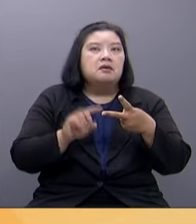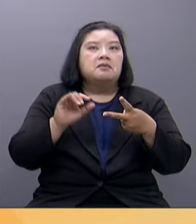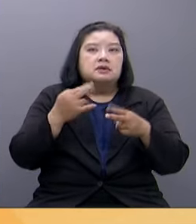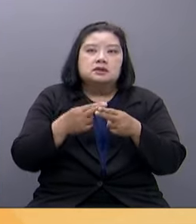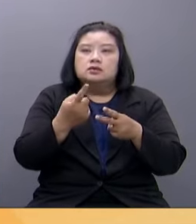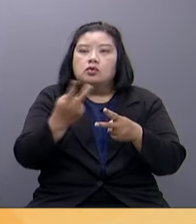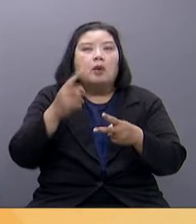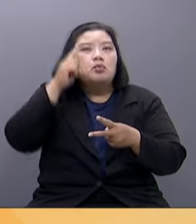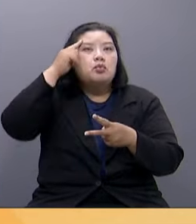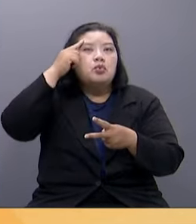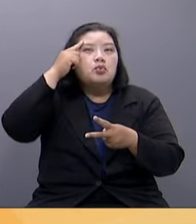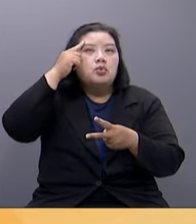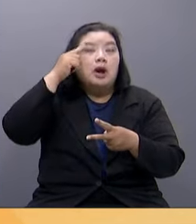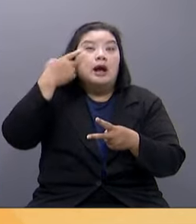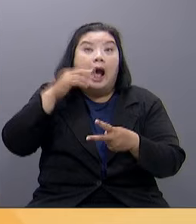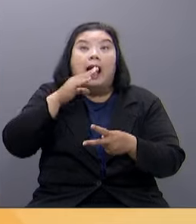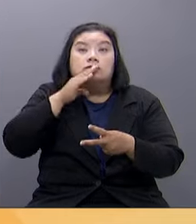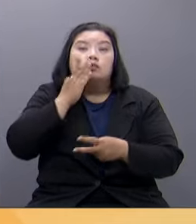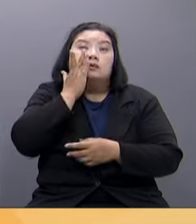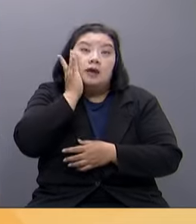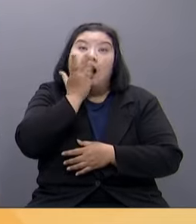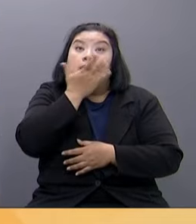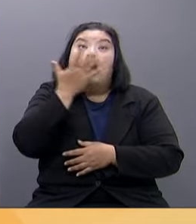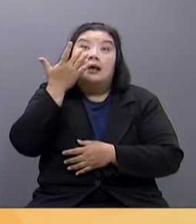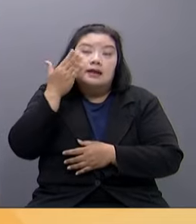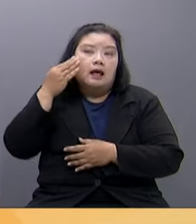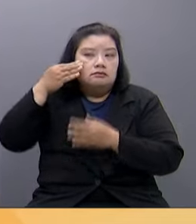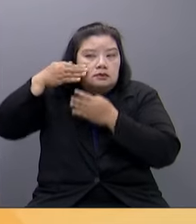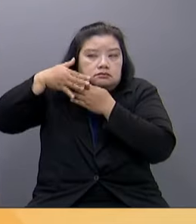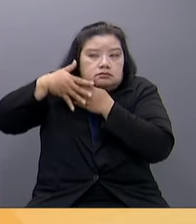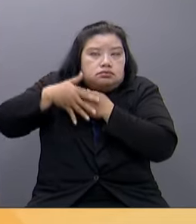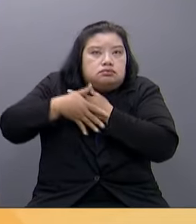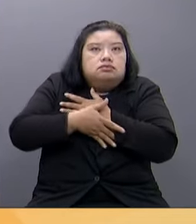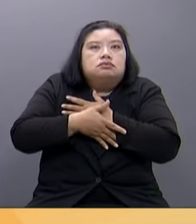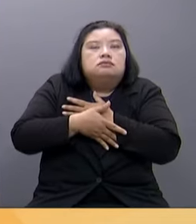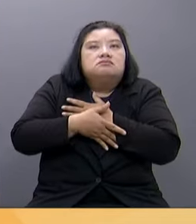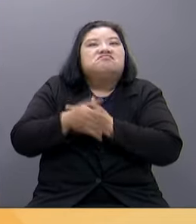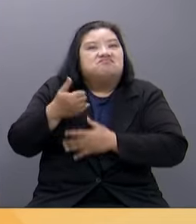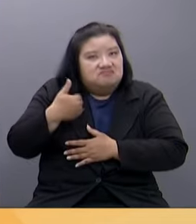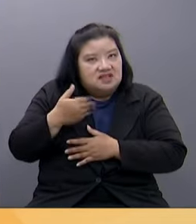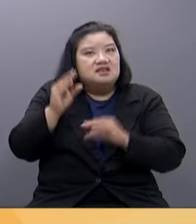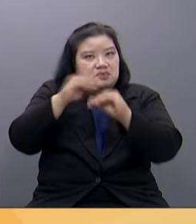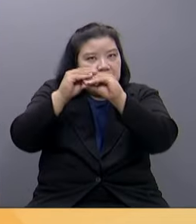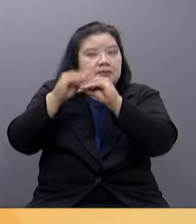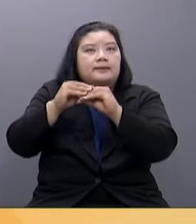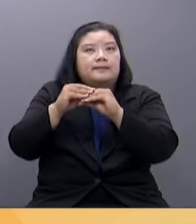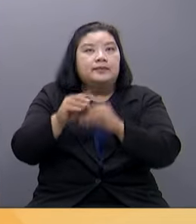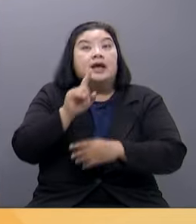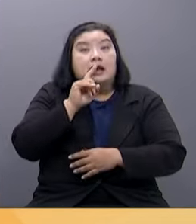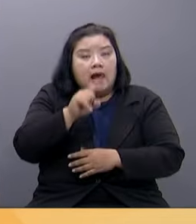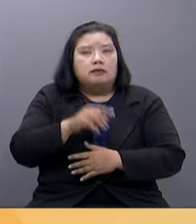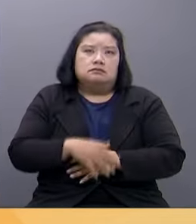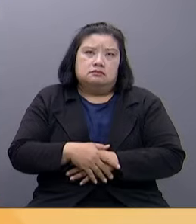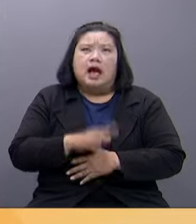จากที่ทาลงไปจริเหืกันแล้ไอการเพิ่มขึ้นของสารเคมีถาเราใช้แบบเป็ chemical based